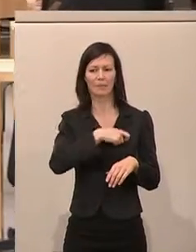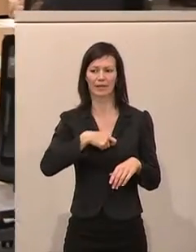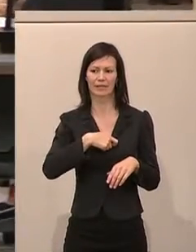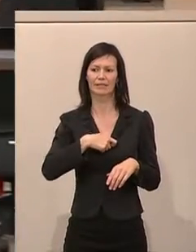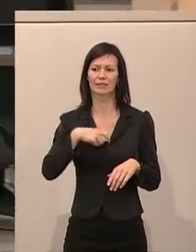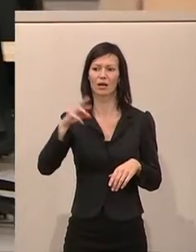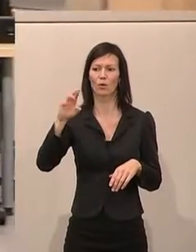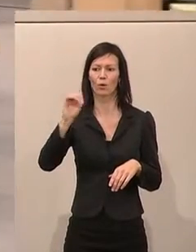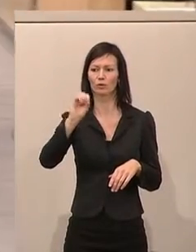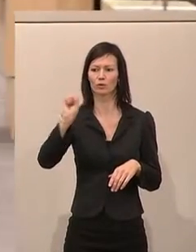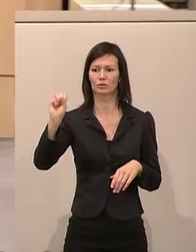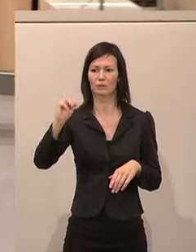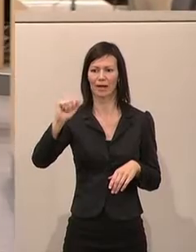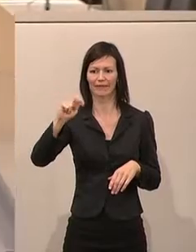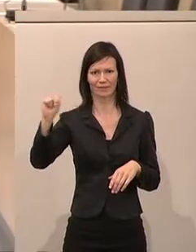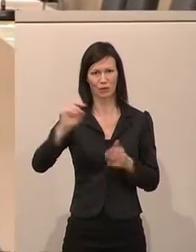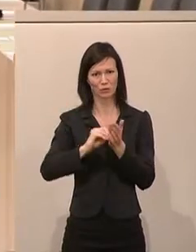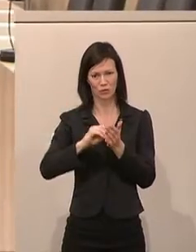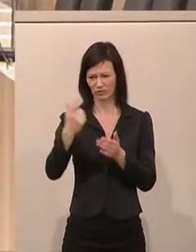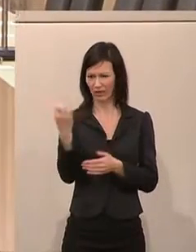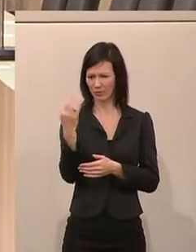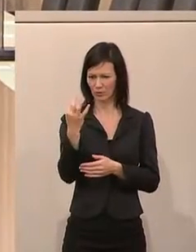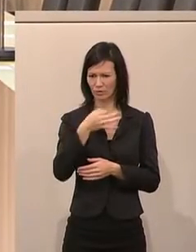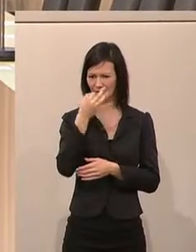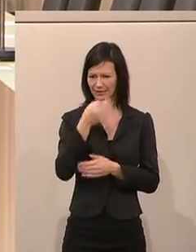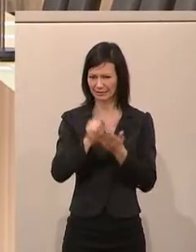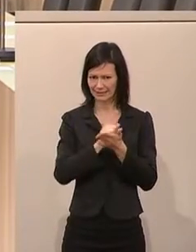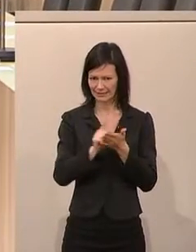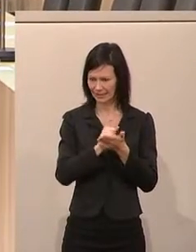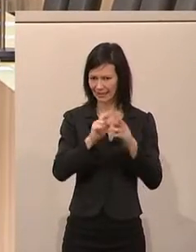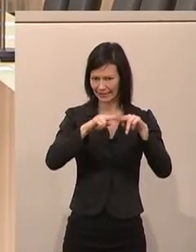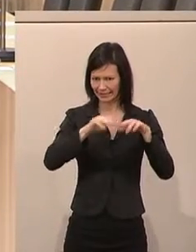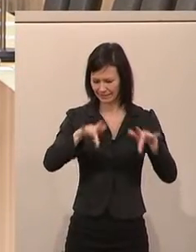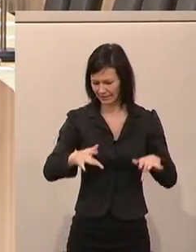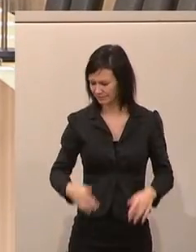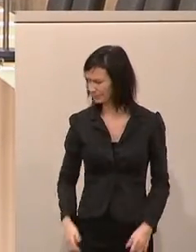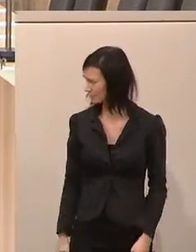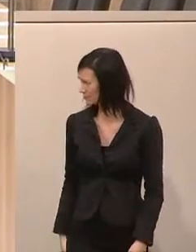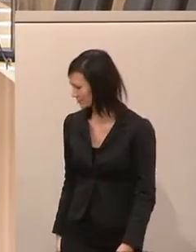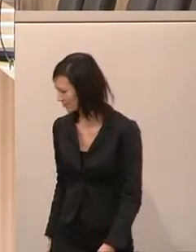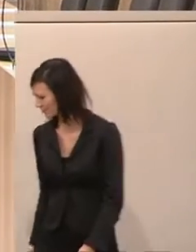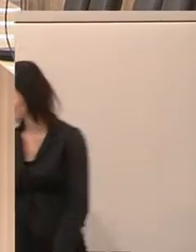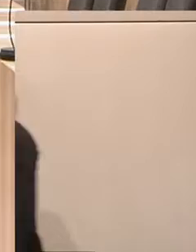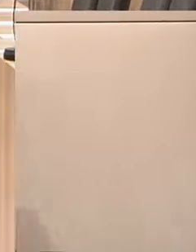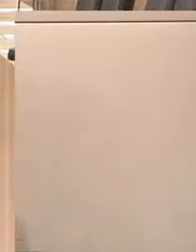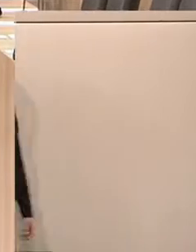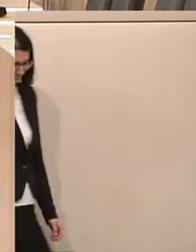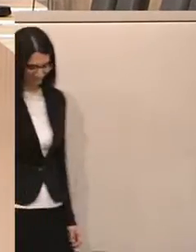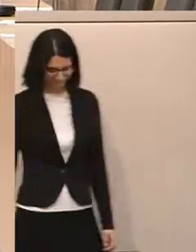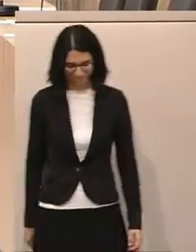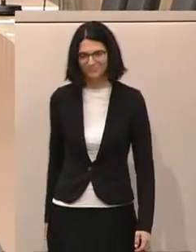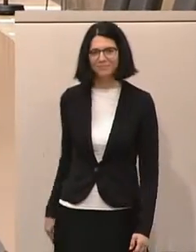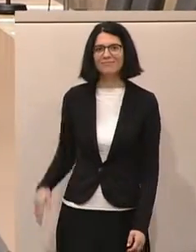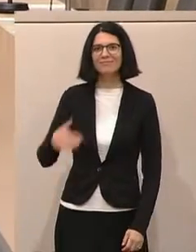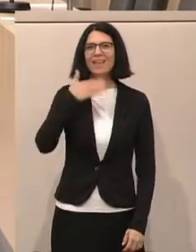die Sitzung endet mit dem gleichen Redner, mit dem sie begonnen hat. Bruno Rossmann von der Liste Pilz hat sich noch einmal zu Wort gemeldet. Danke,